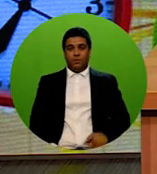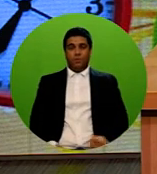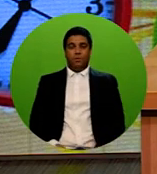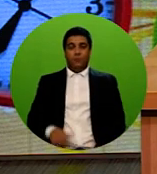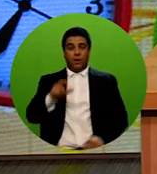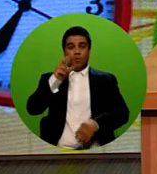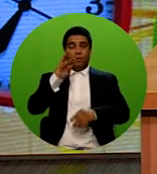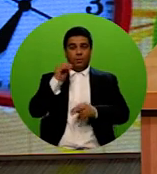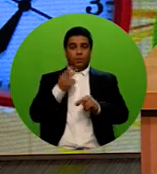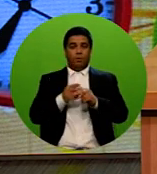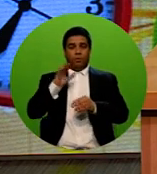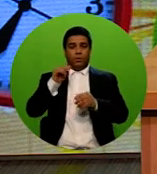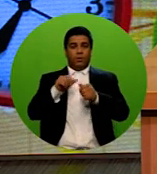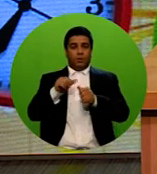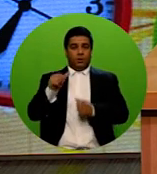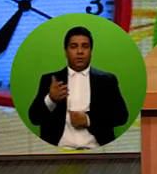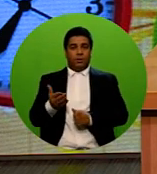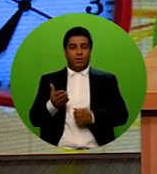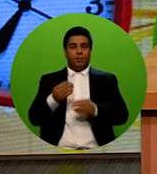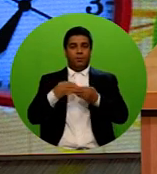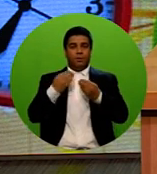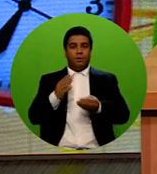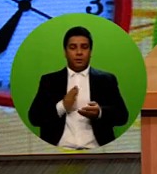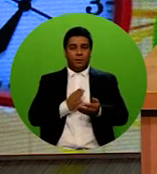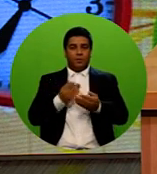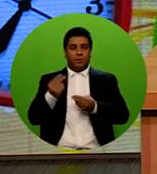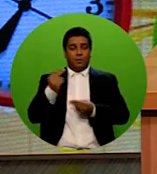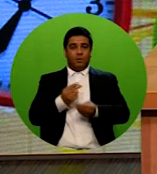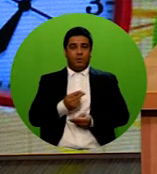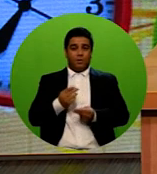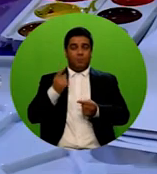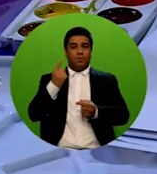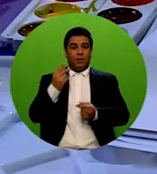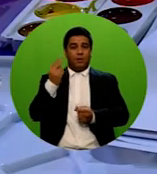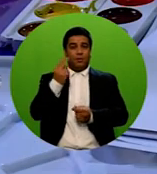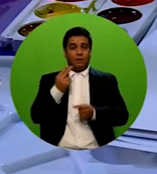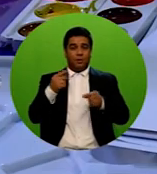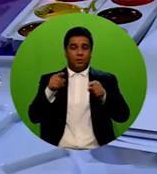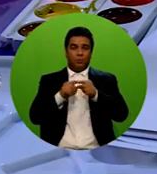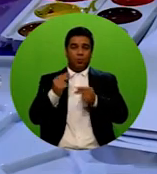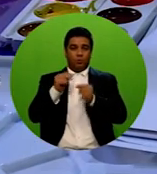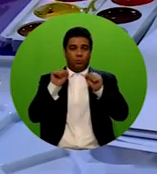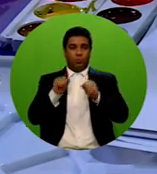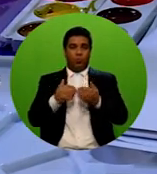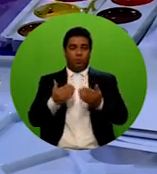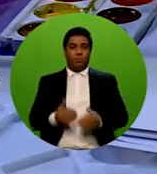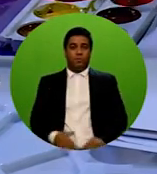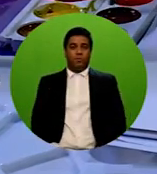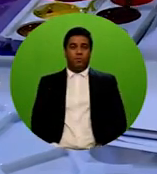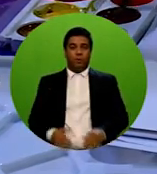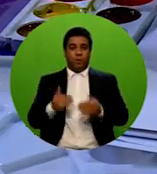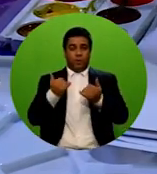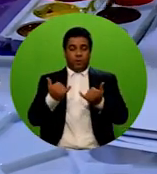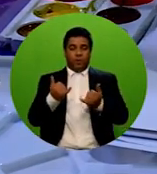Emblemada fondan tashqari berilgan tasvirlarni bitta rangda ham bo'yash mumkin. Demak,